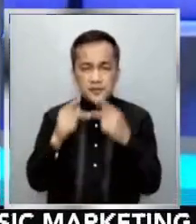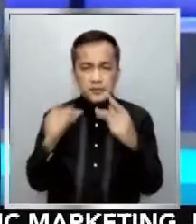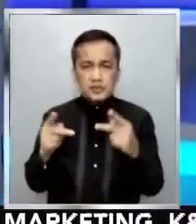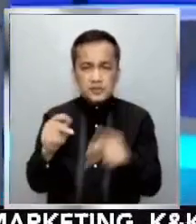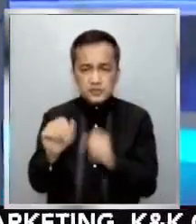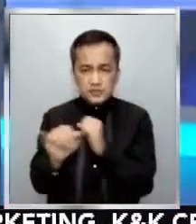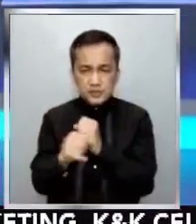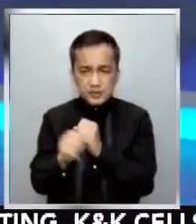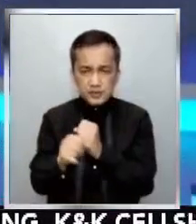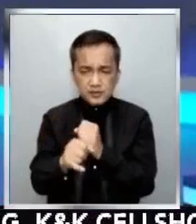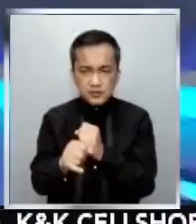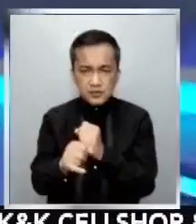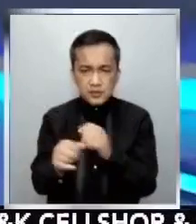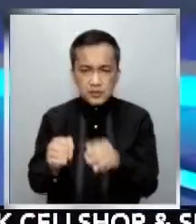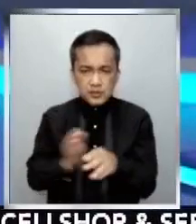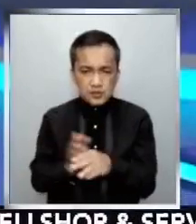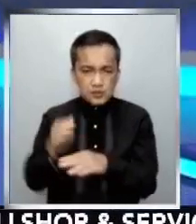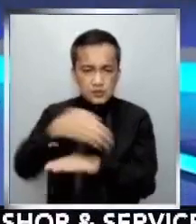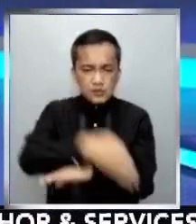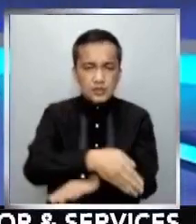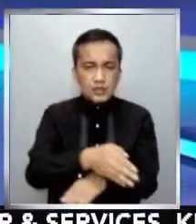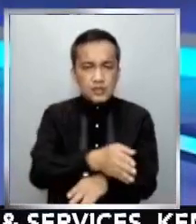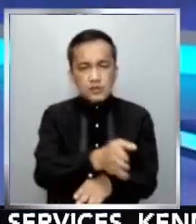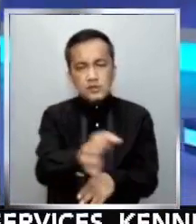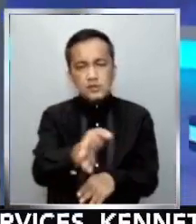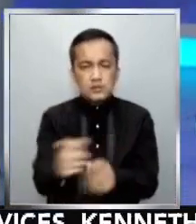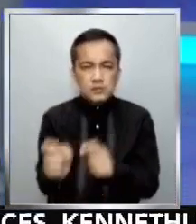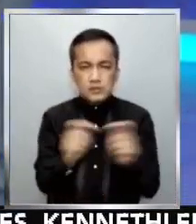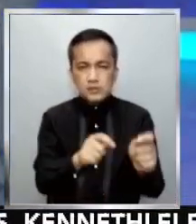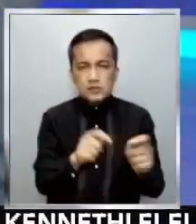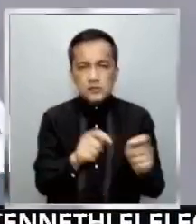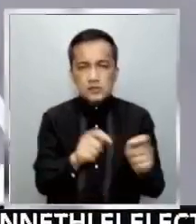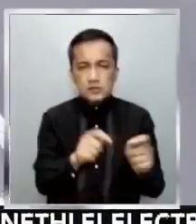at lumilipat lang ng mga tolge? Nakatutok si Salima Refran.